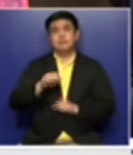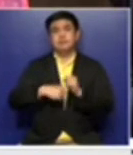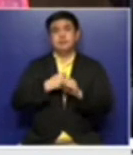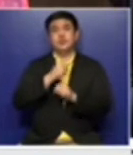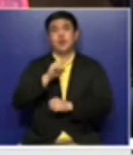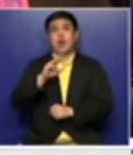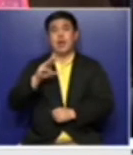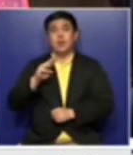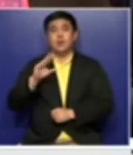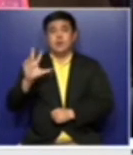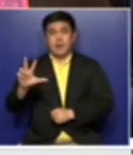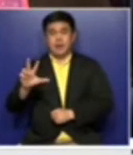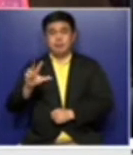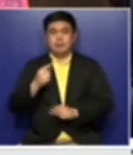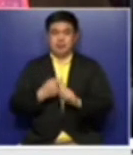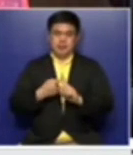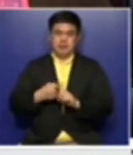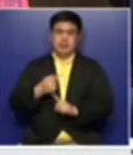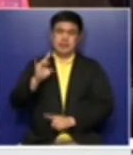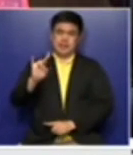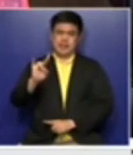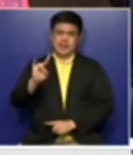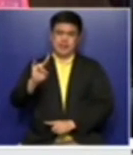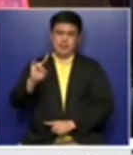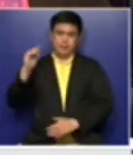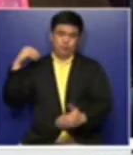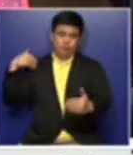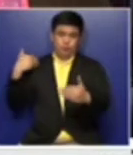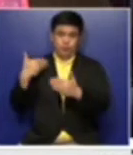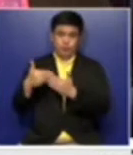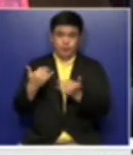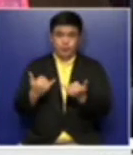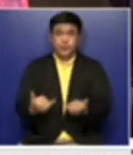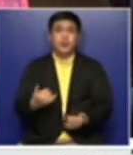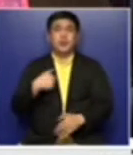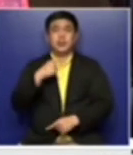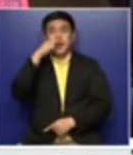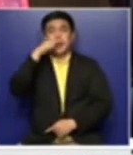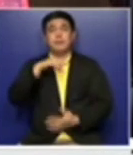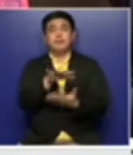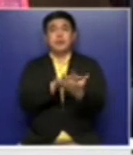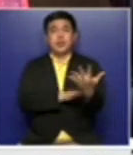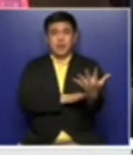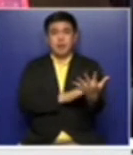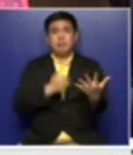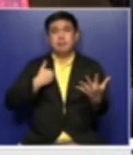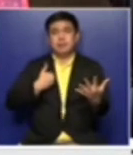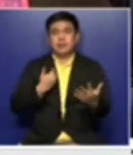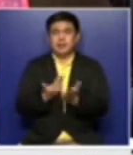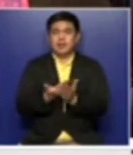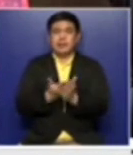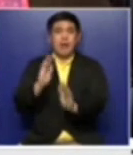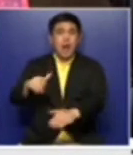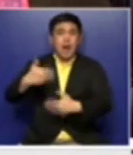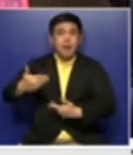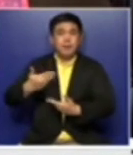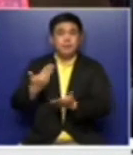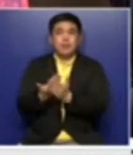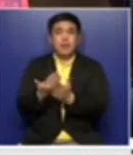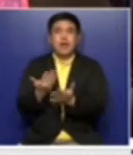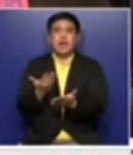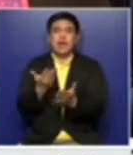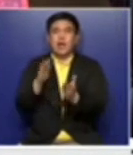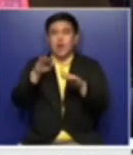ช่วงระยะ7เดือนที่ผ่านมาประเทศของเราจัดเก็บรายได้ต่ำกว่าเป้าหมายถึง